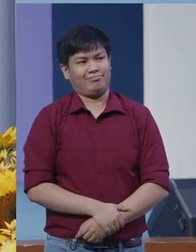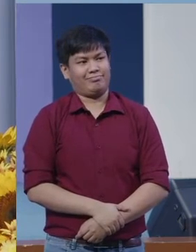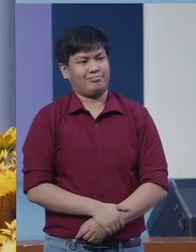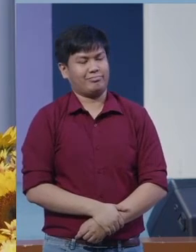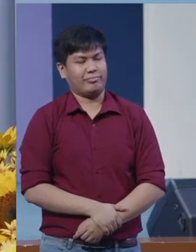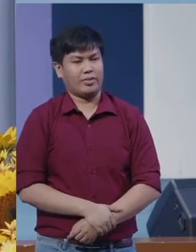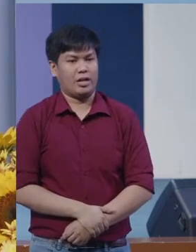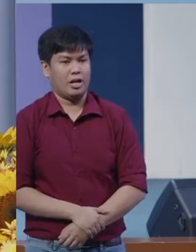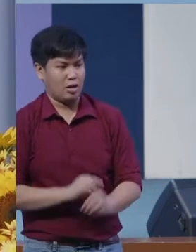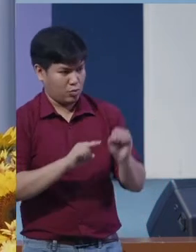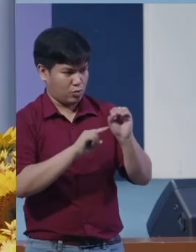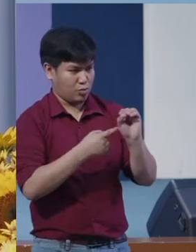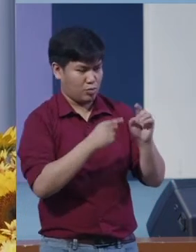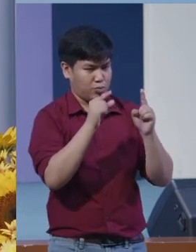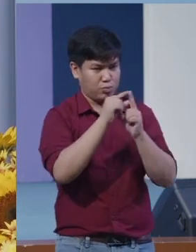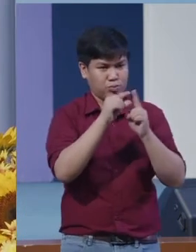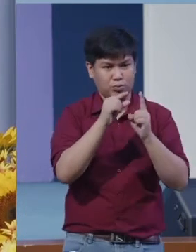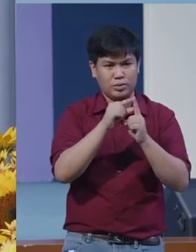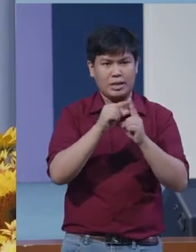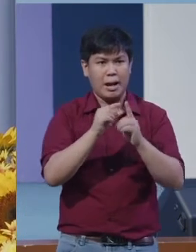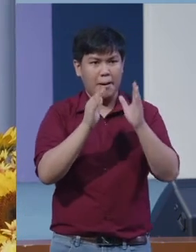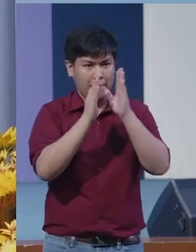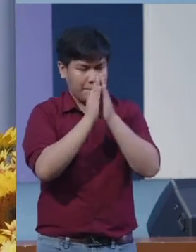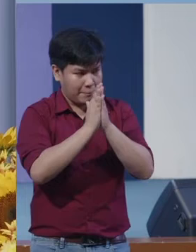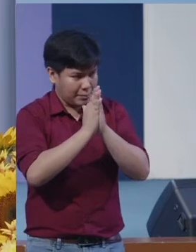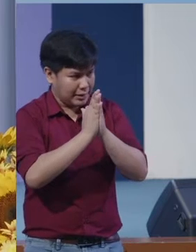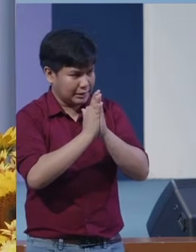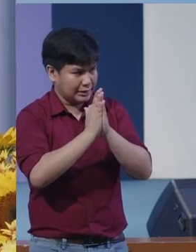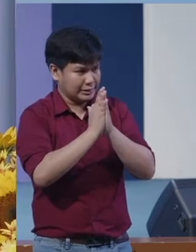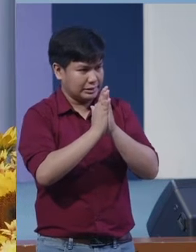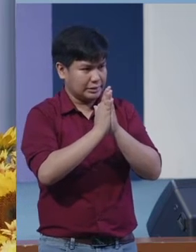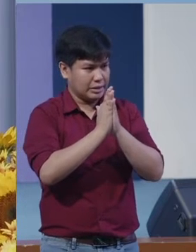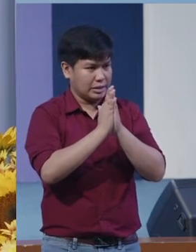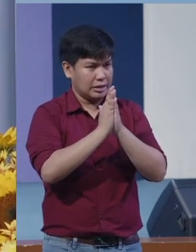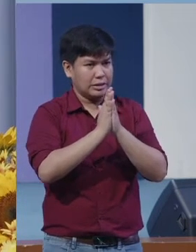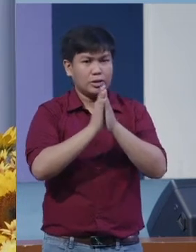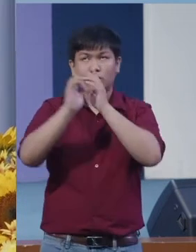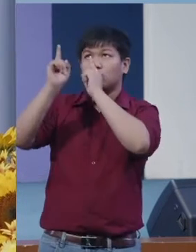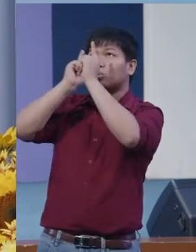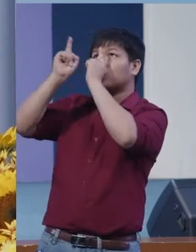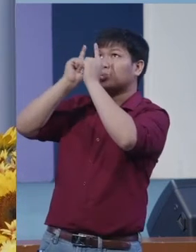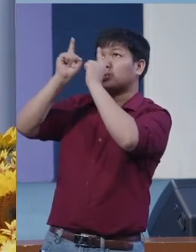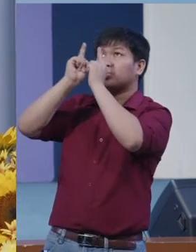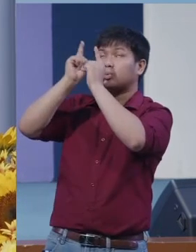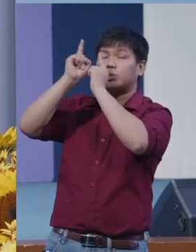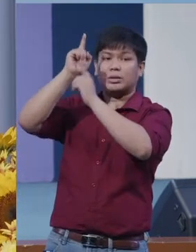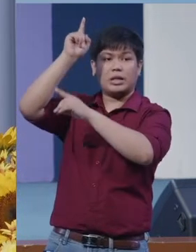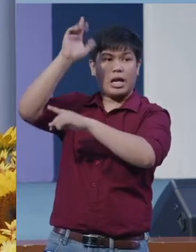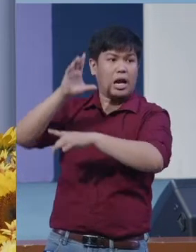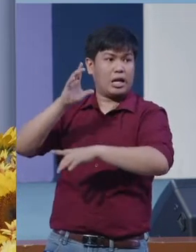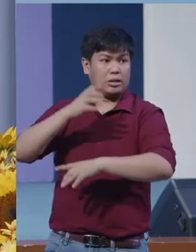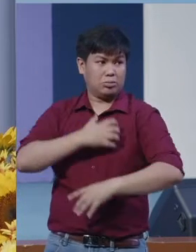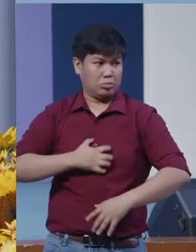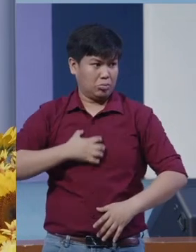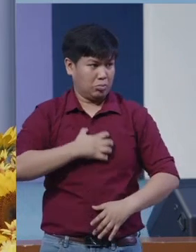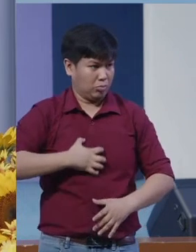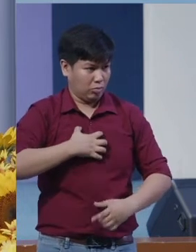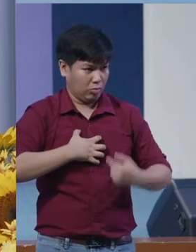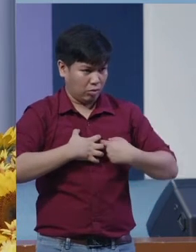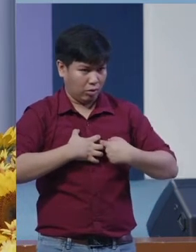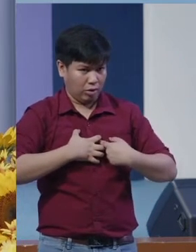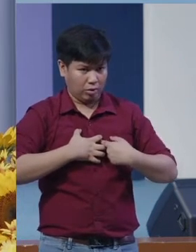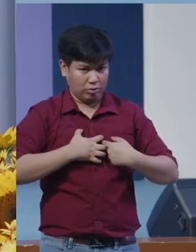yung original na word, ang ibig po sabihin, to pray inaudibly with a grudge. So